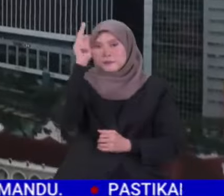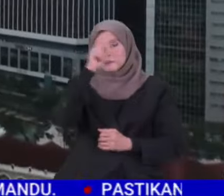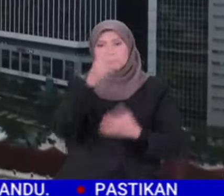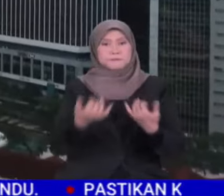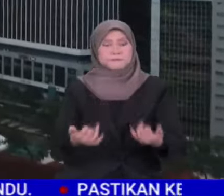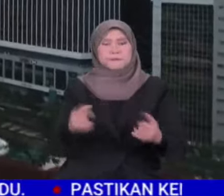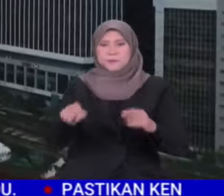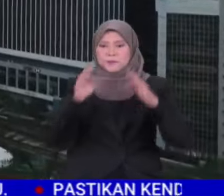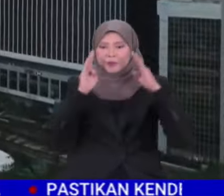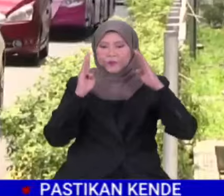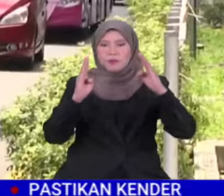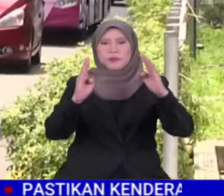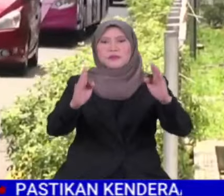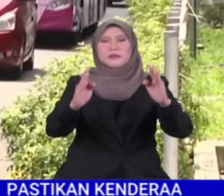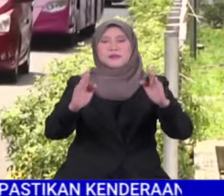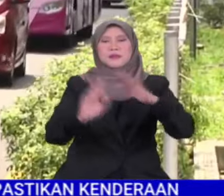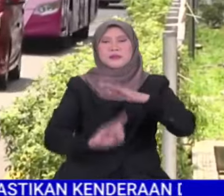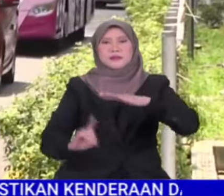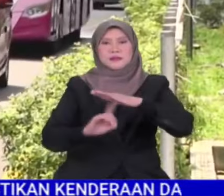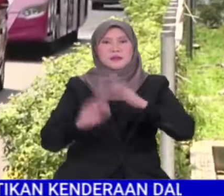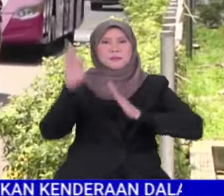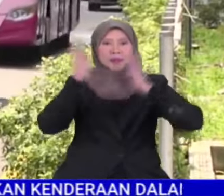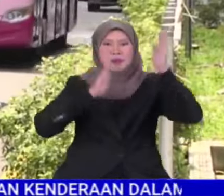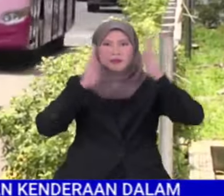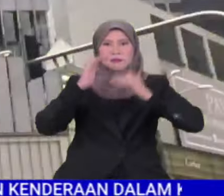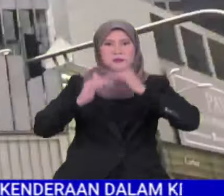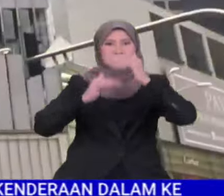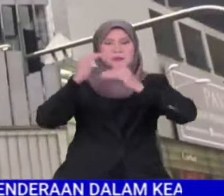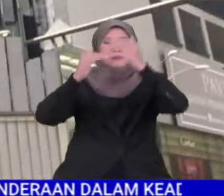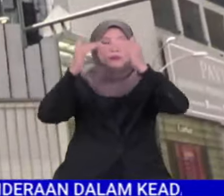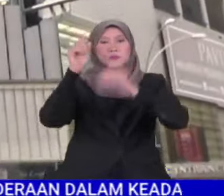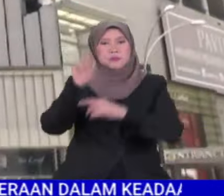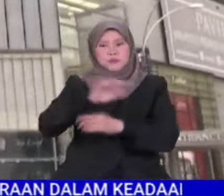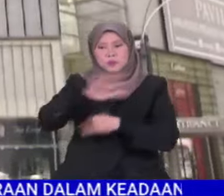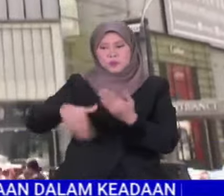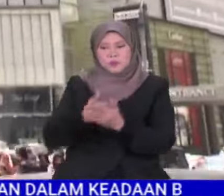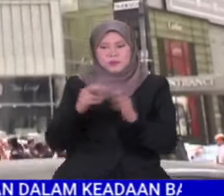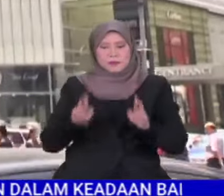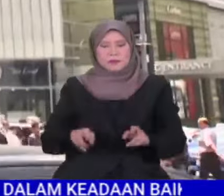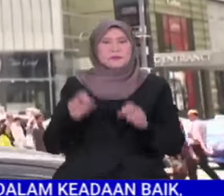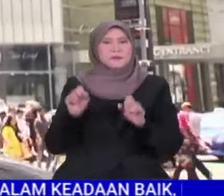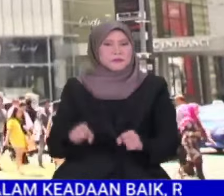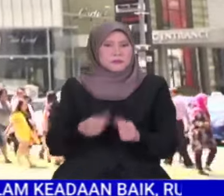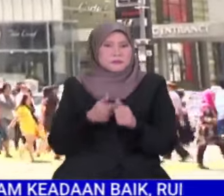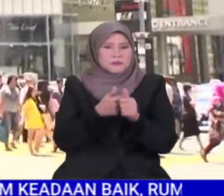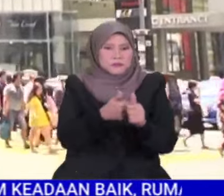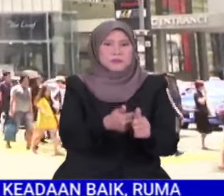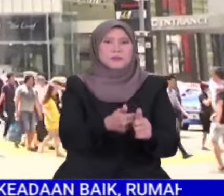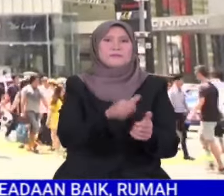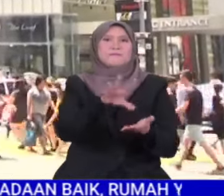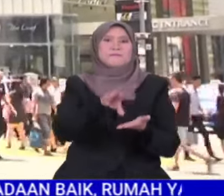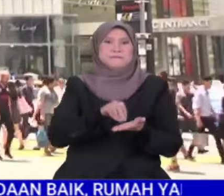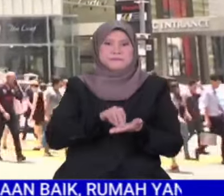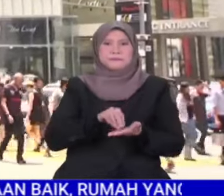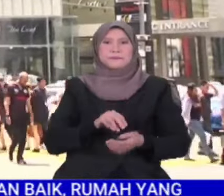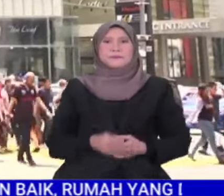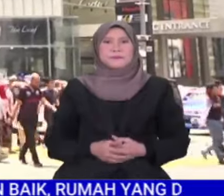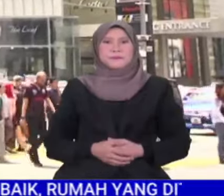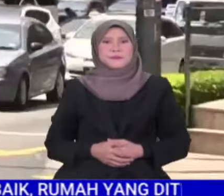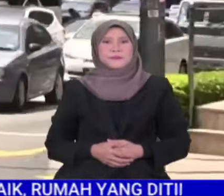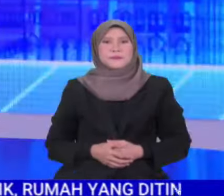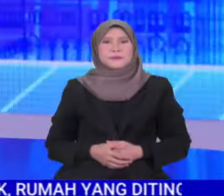kini perlu fokus dalam menerapkan dasar Malaysia Madani supaya seluruh rakyat dapat menghayatinya.